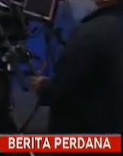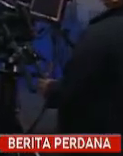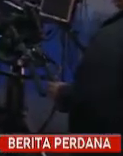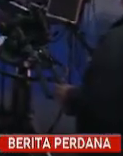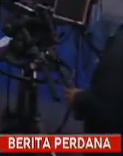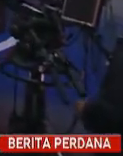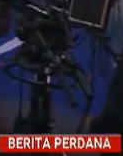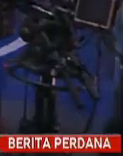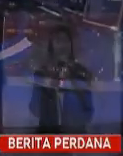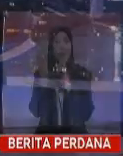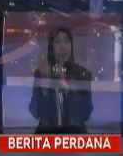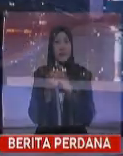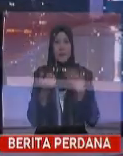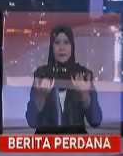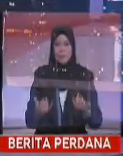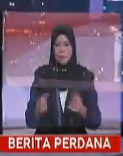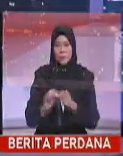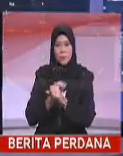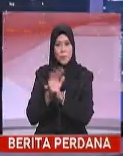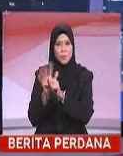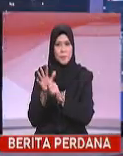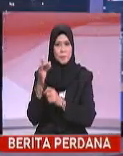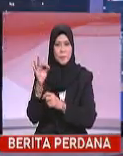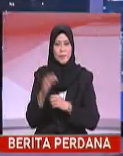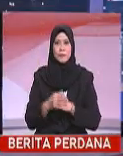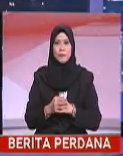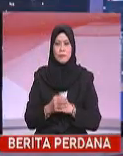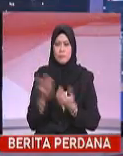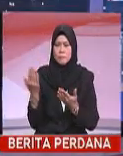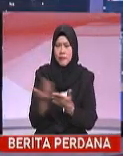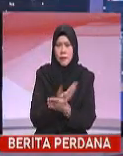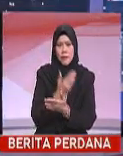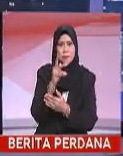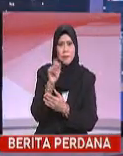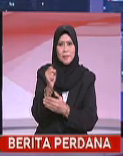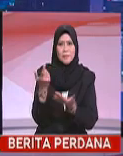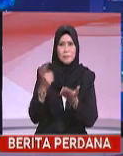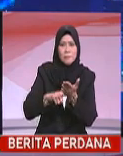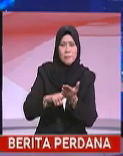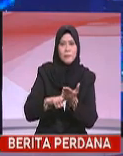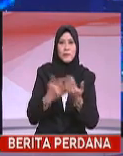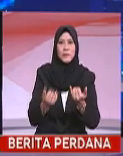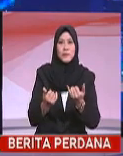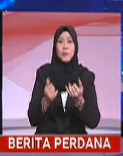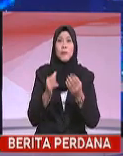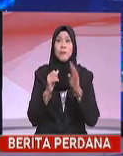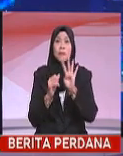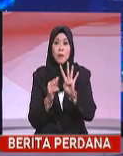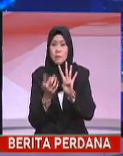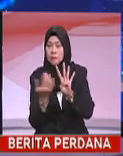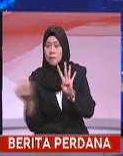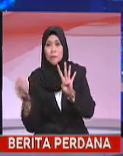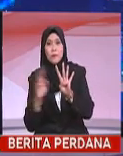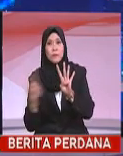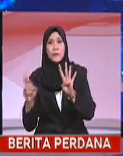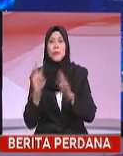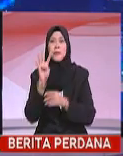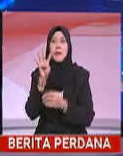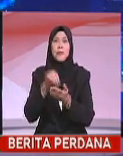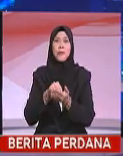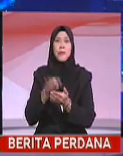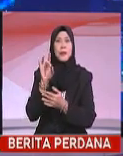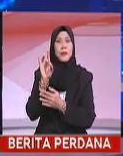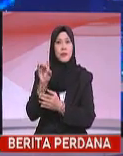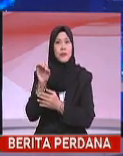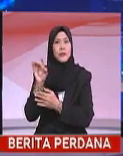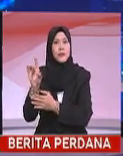Beralih ke situasi semasa COVID-19. Kes baharu hari ini kembali mencecah ke angka 4,000 dengan 4,008